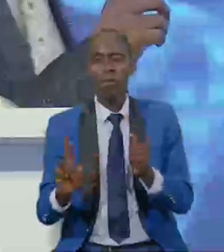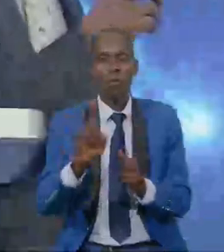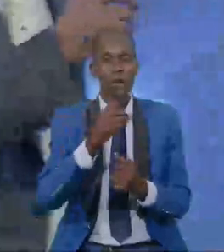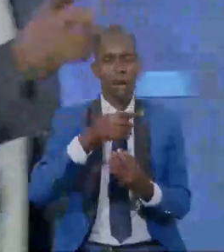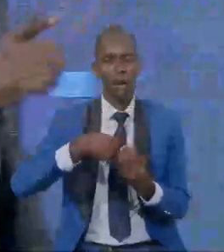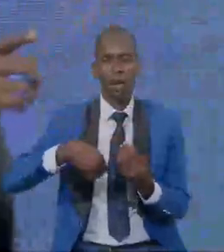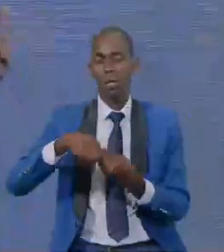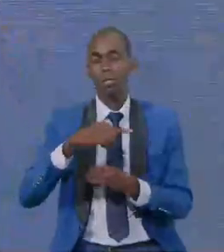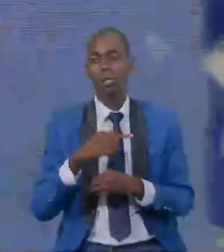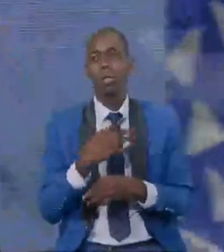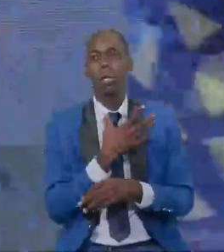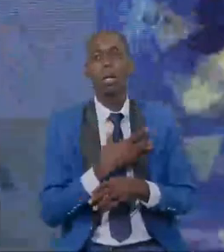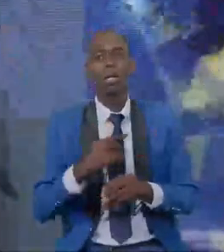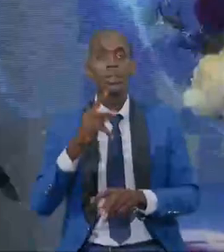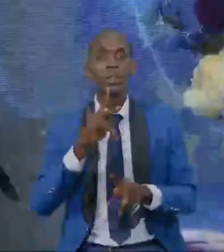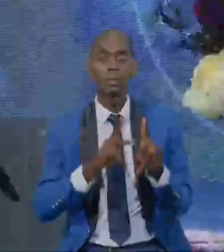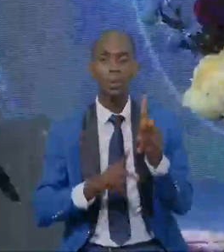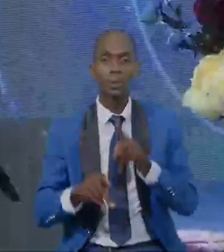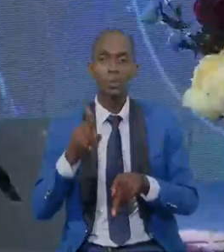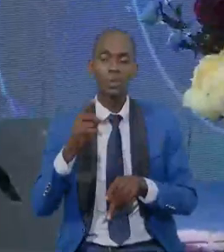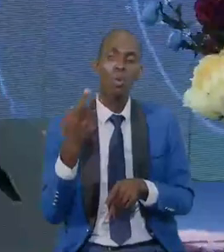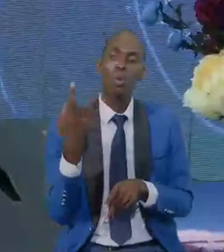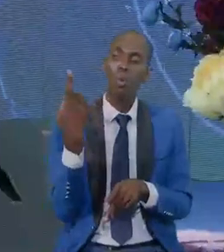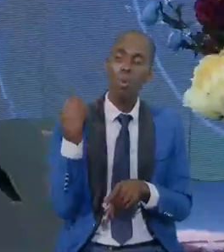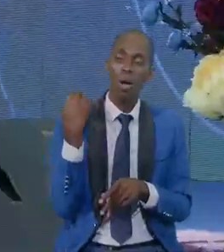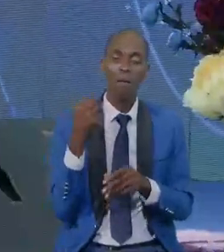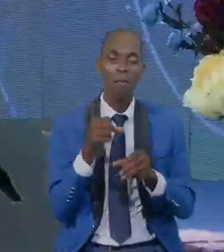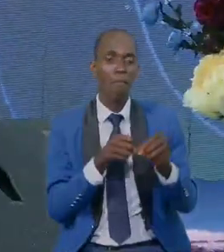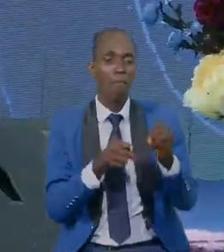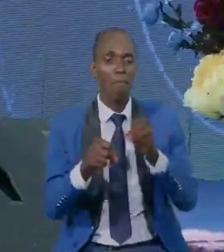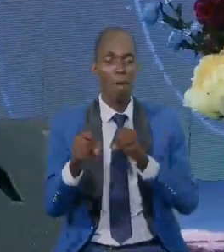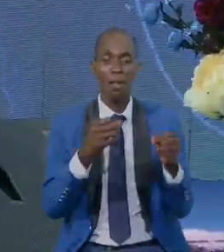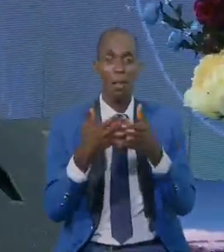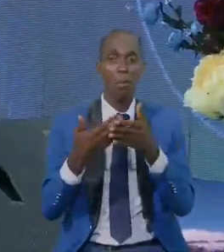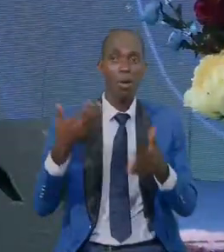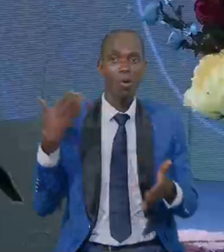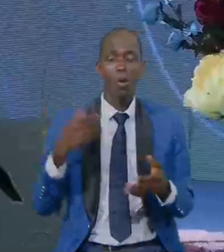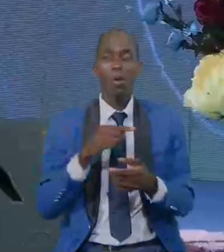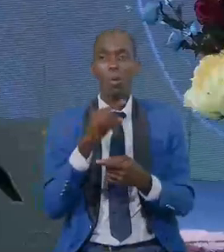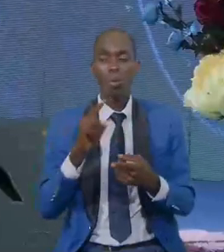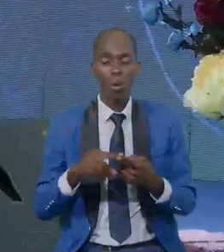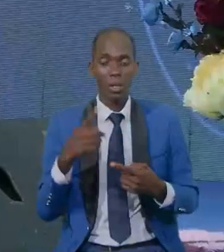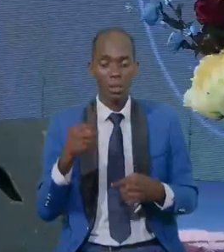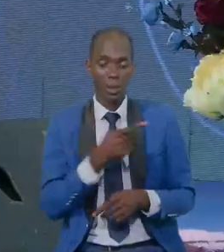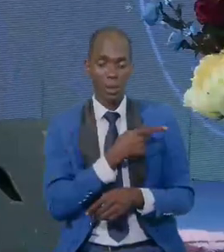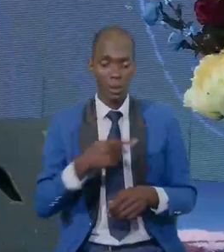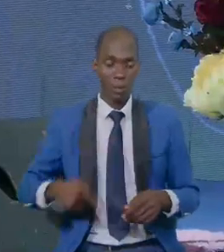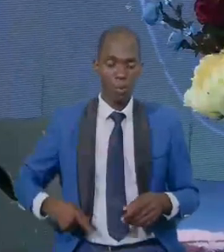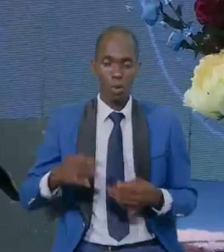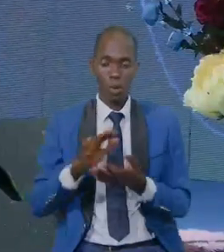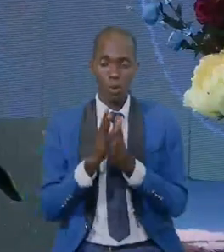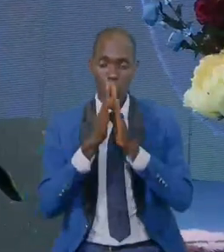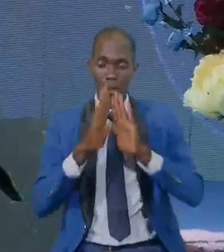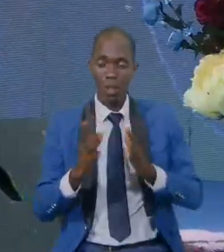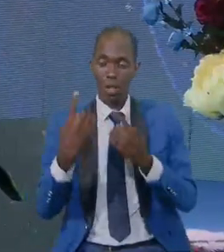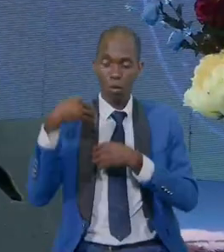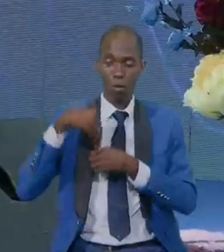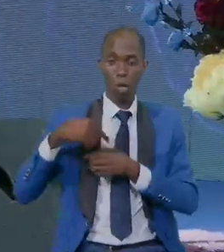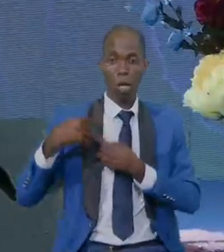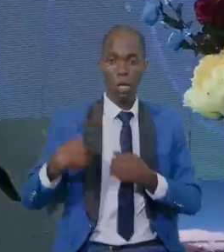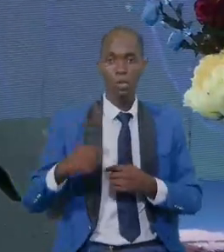de toi. People you are fighting with, when the Prince of Peace enters your heart, you will go